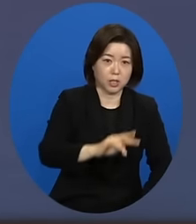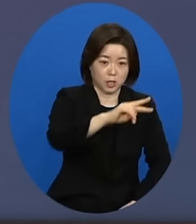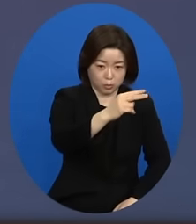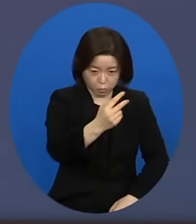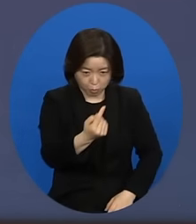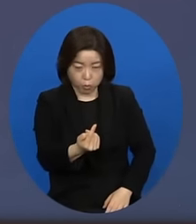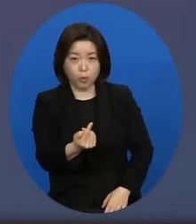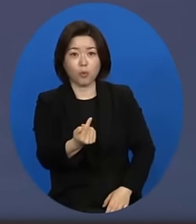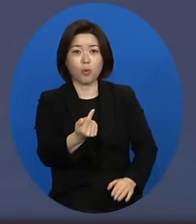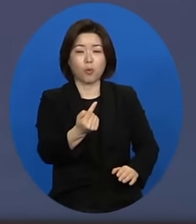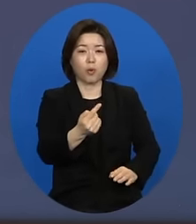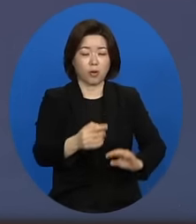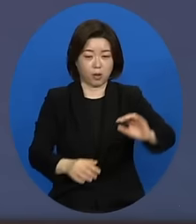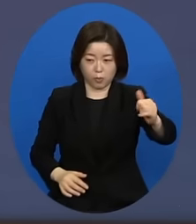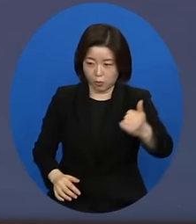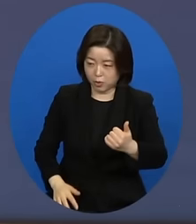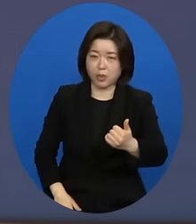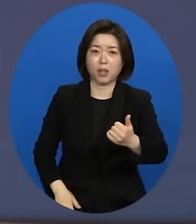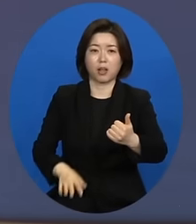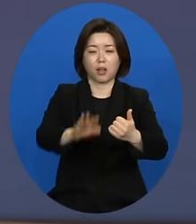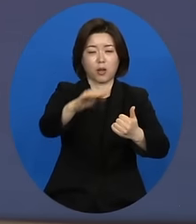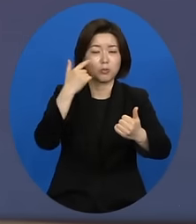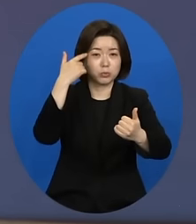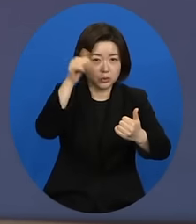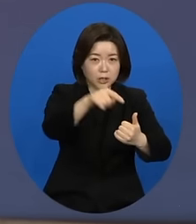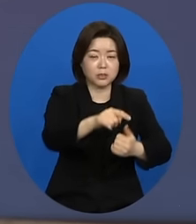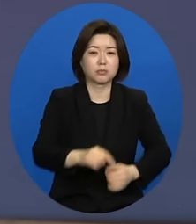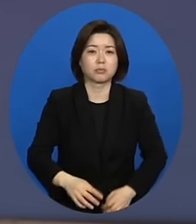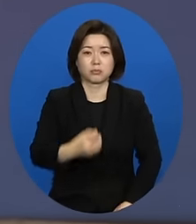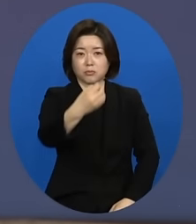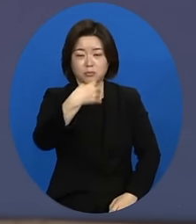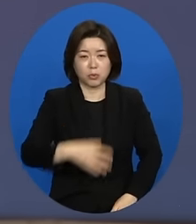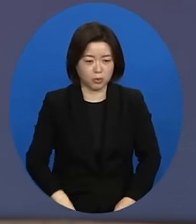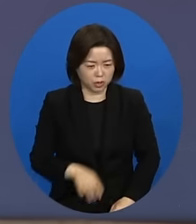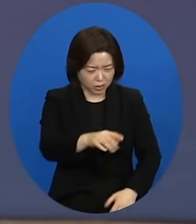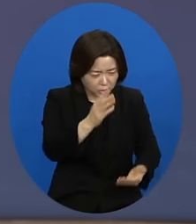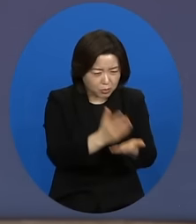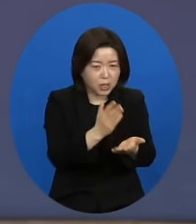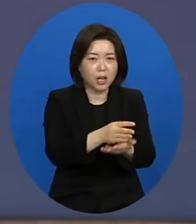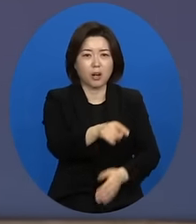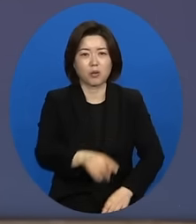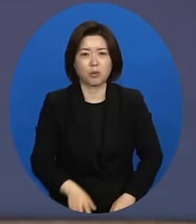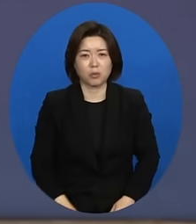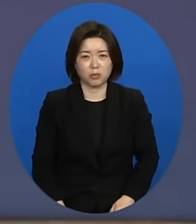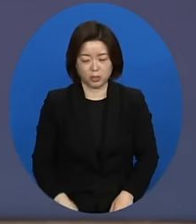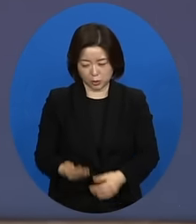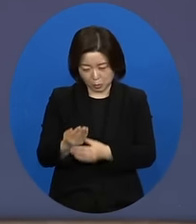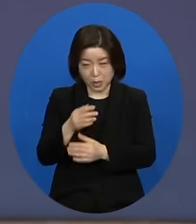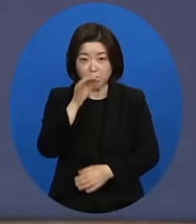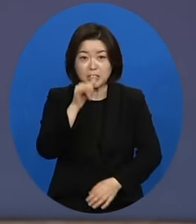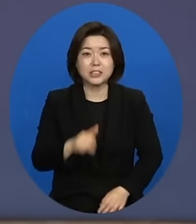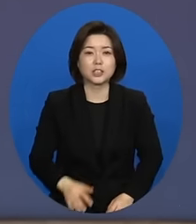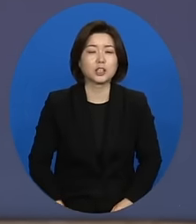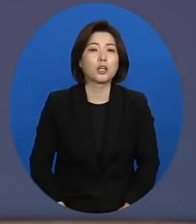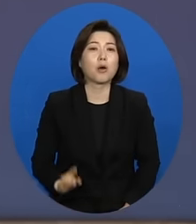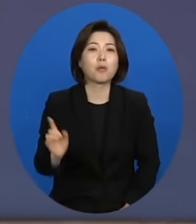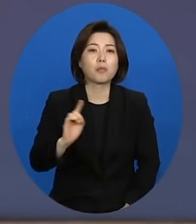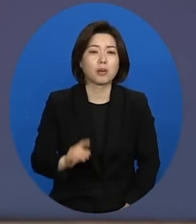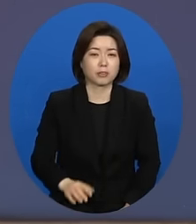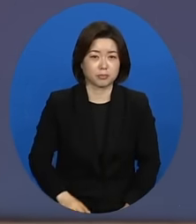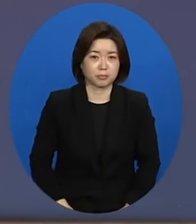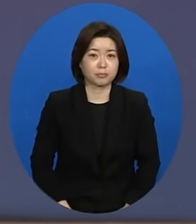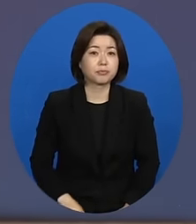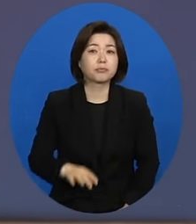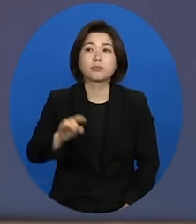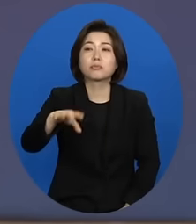돌아서는데 목사님, 예, 이거 말고 요만한 거 있지? 예, 있어요.